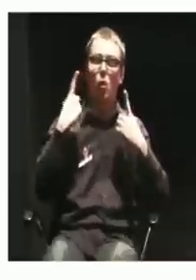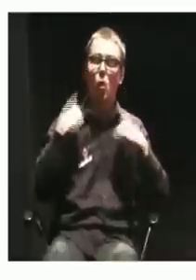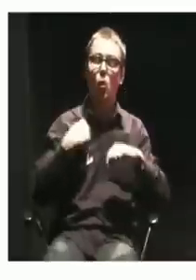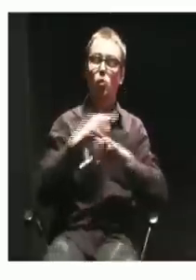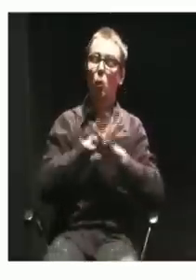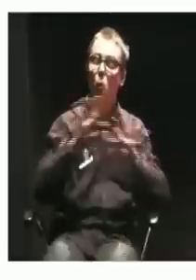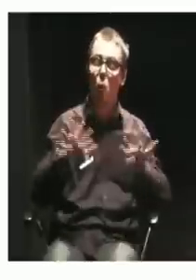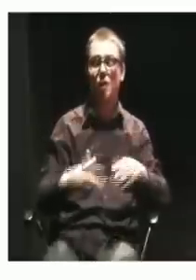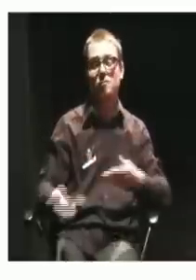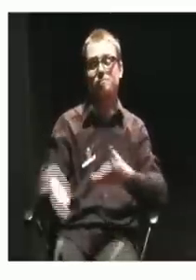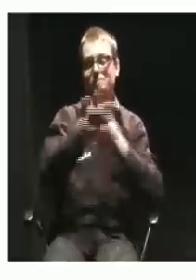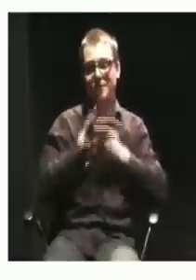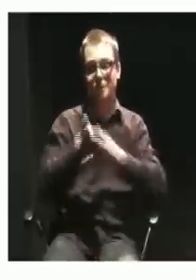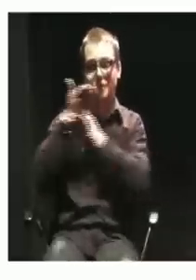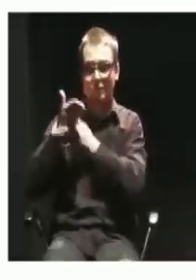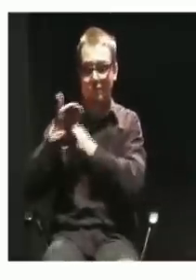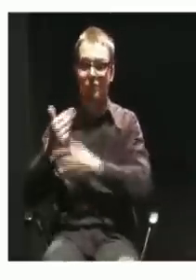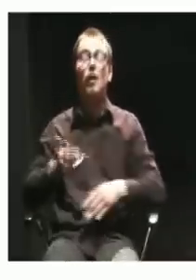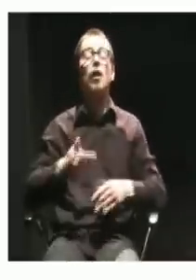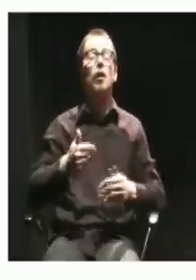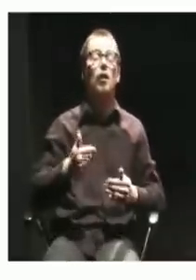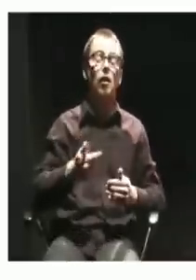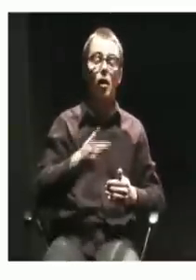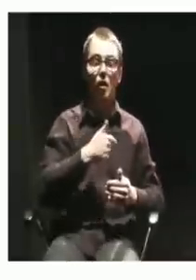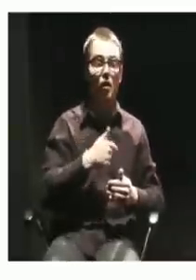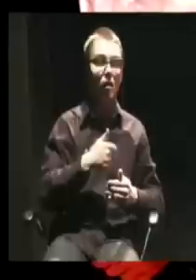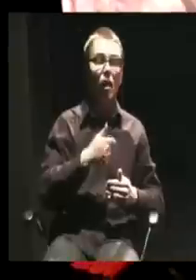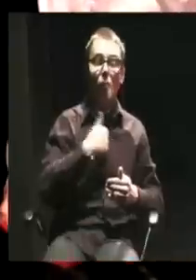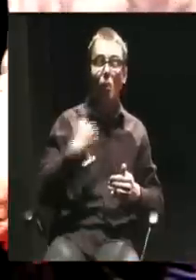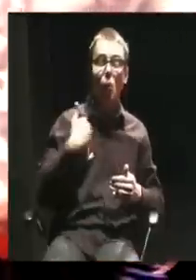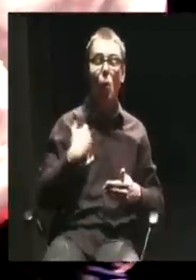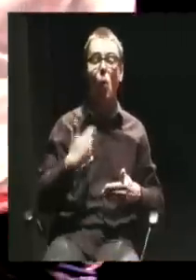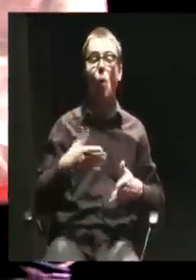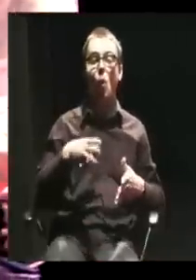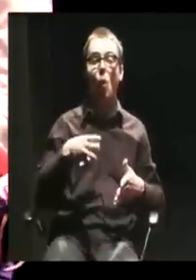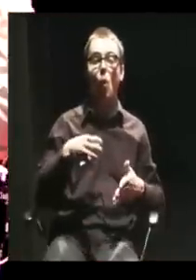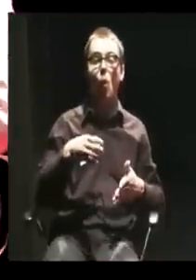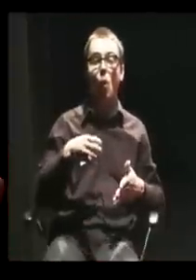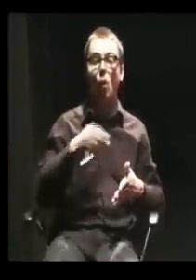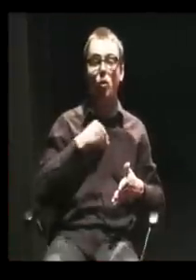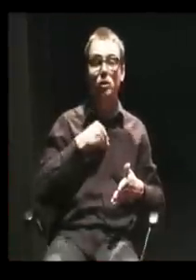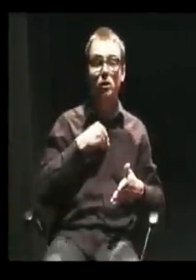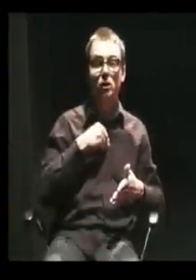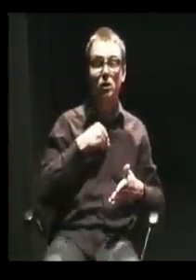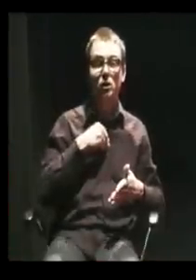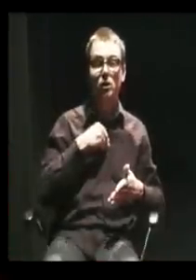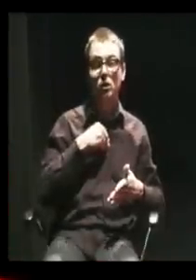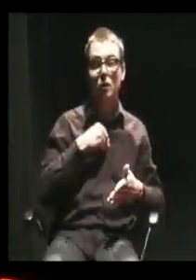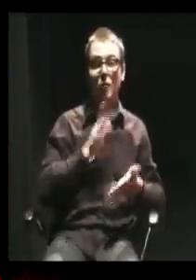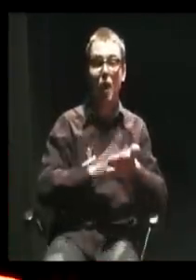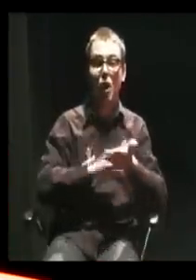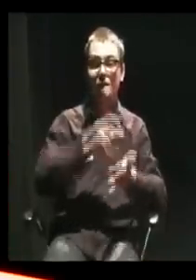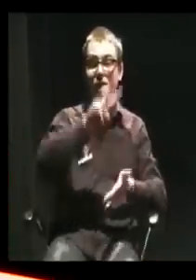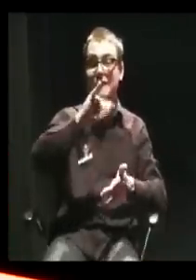nagrody telewizyjnej? Tak, plebiscyt Wiktory, najważniejsza nagroda telewizyjna. A ja jestem przecież twórcą